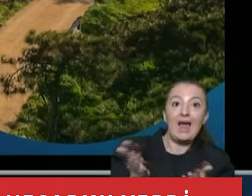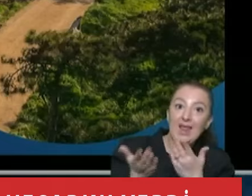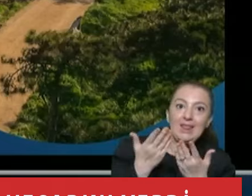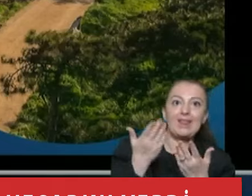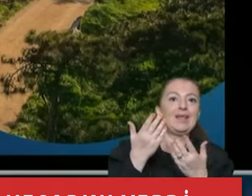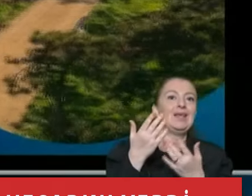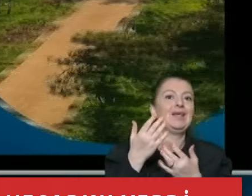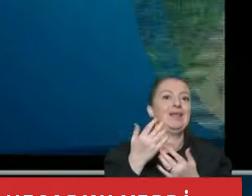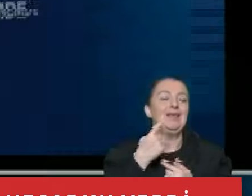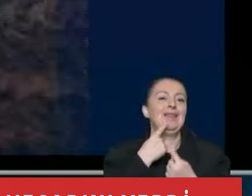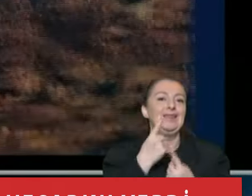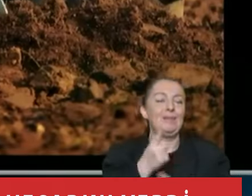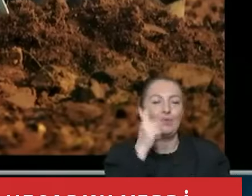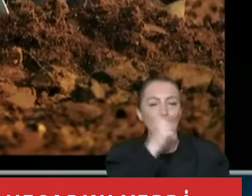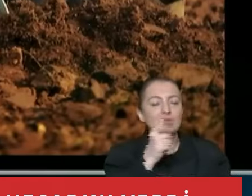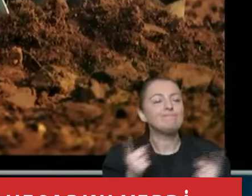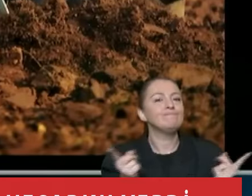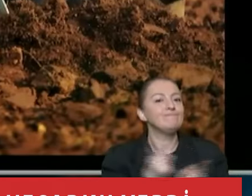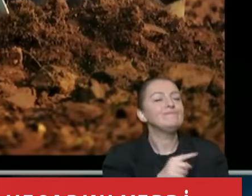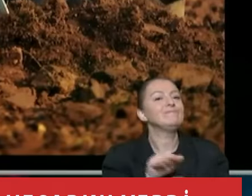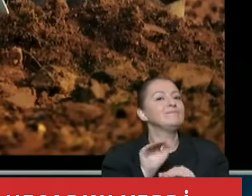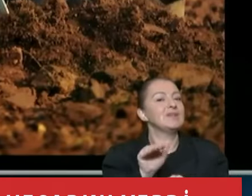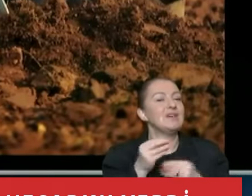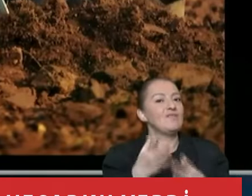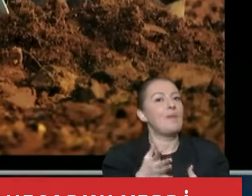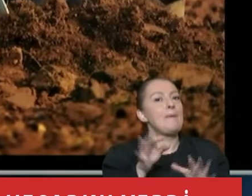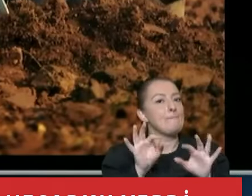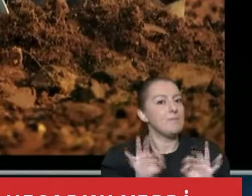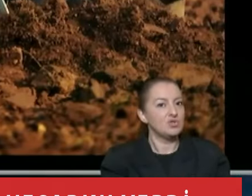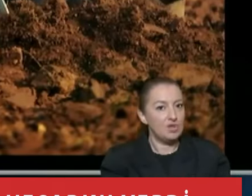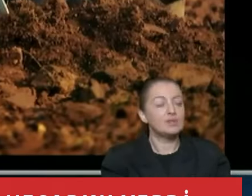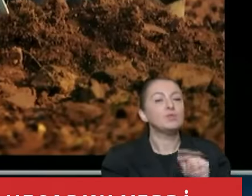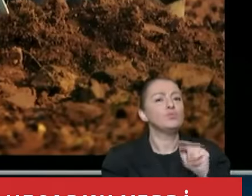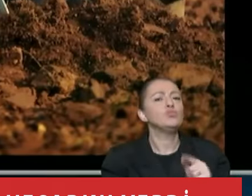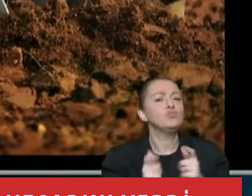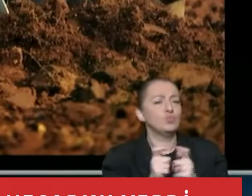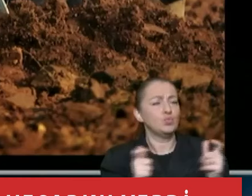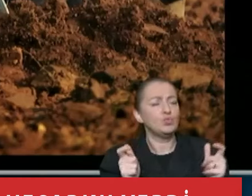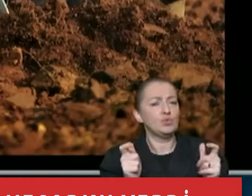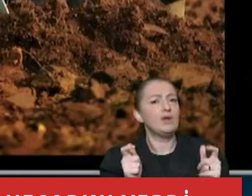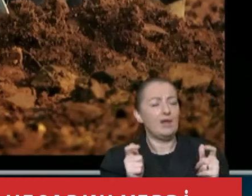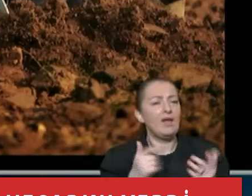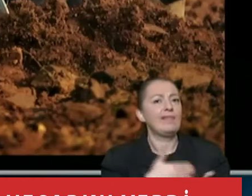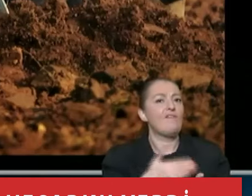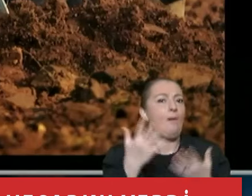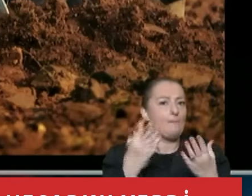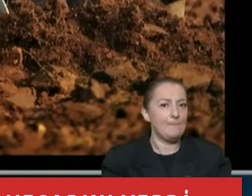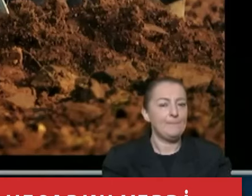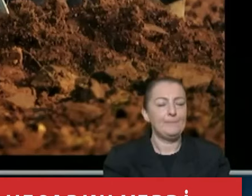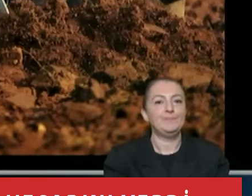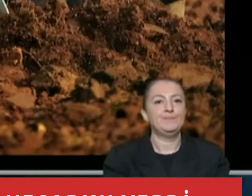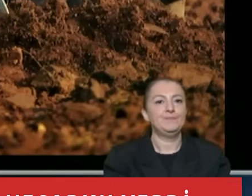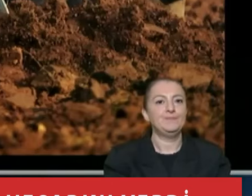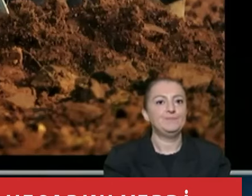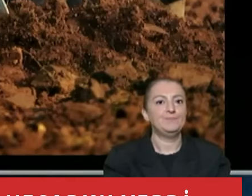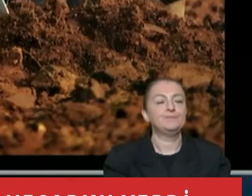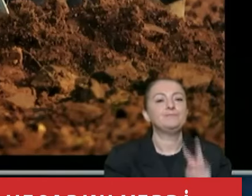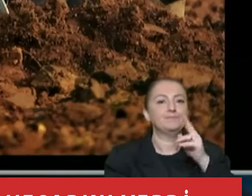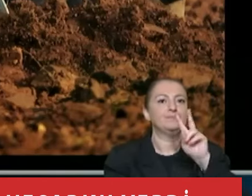etmek amacıyla çeşitli destekleri vermeyi başlattık Bunu büyüterek devam ettireceğiz